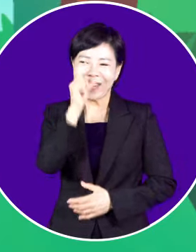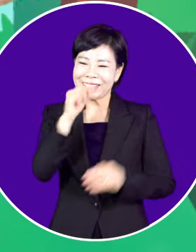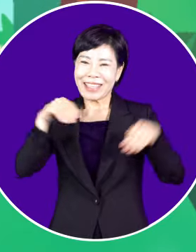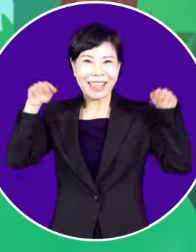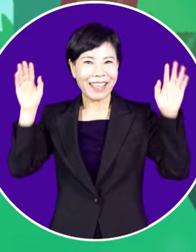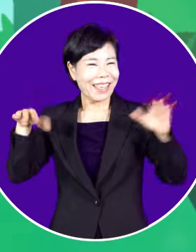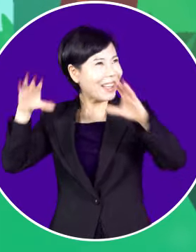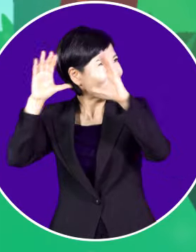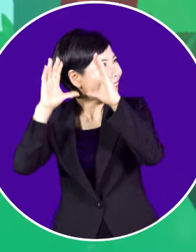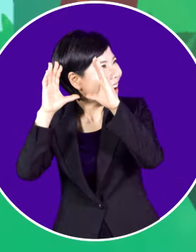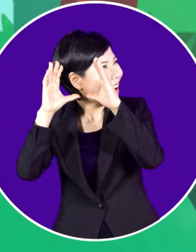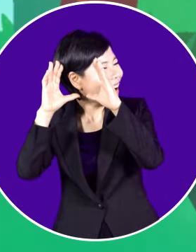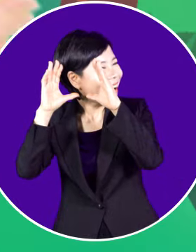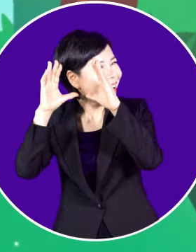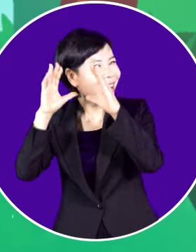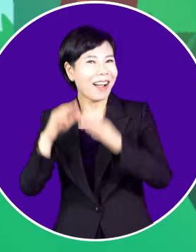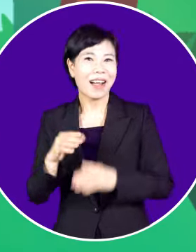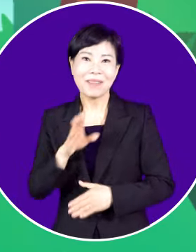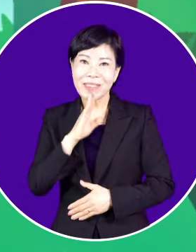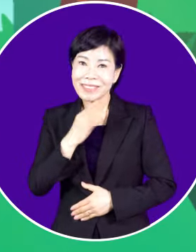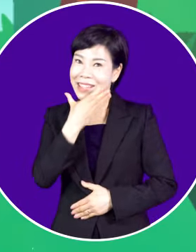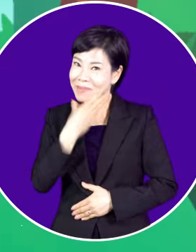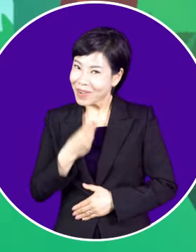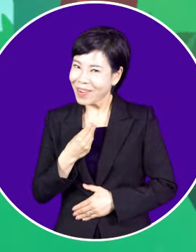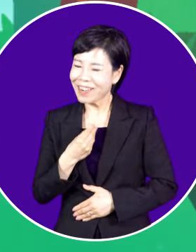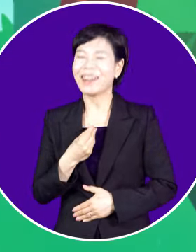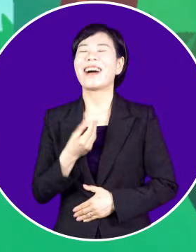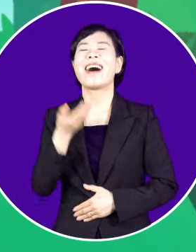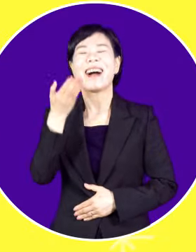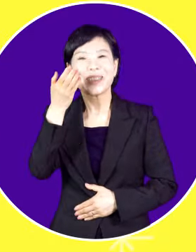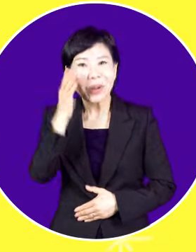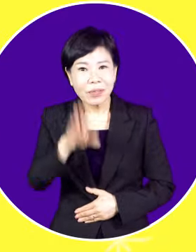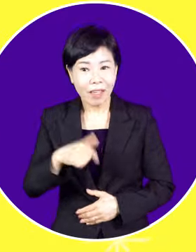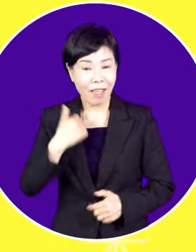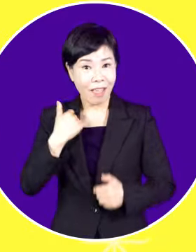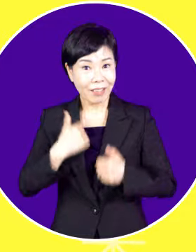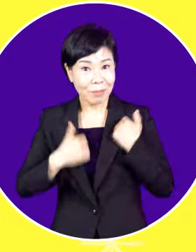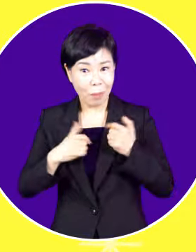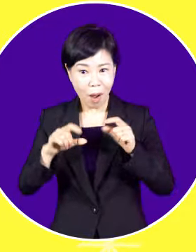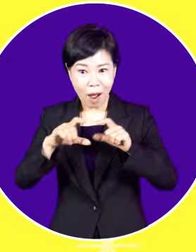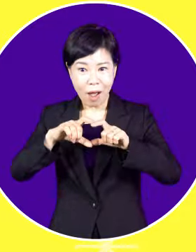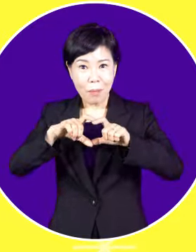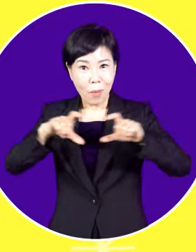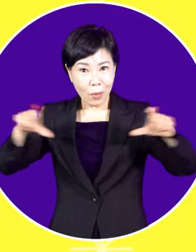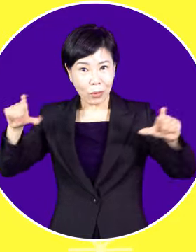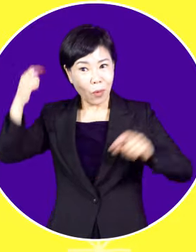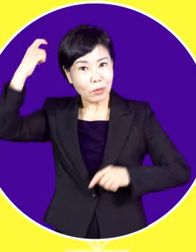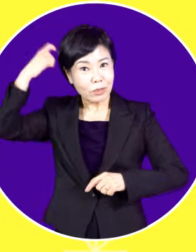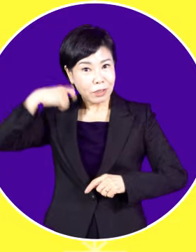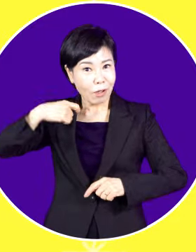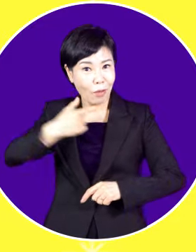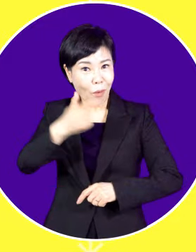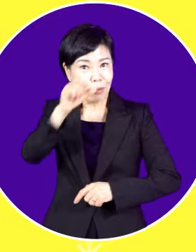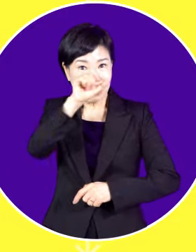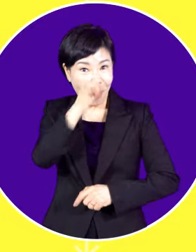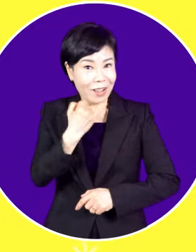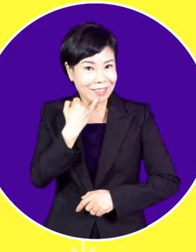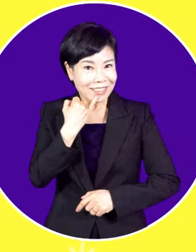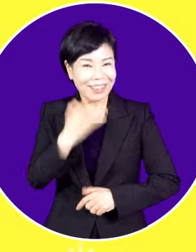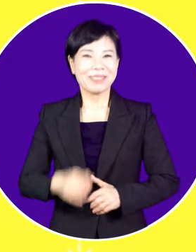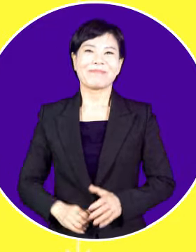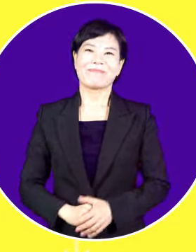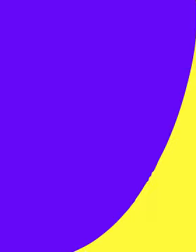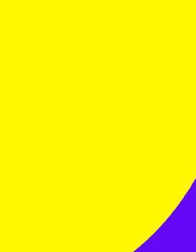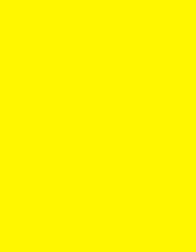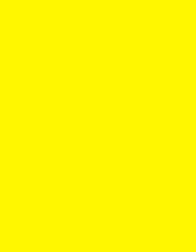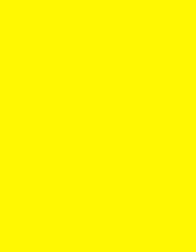그리고 새소리. 이게 행복 아닌가요? 그런데 이런 기쁨을 일상에서도 느낄 수 있다면 좋지